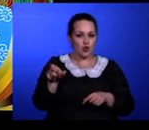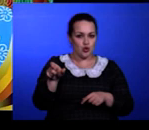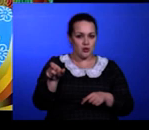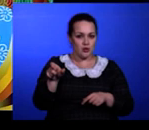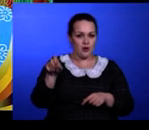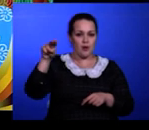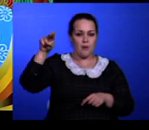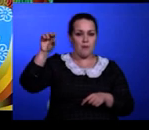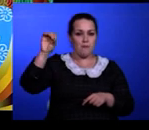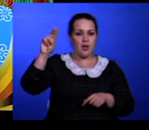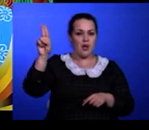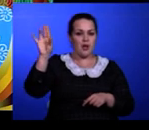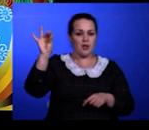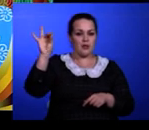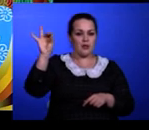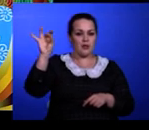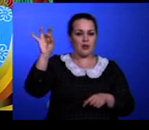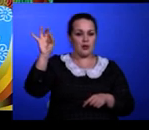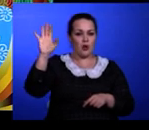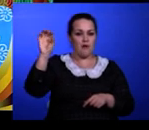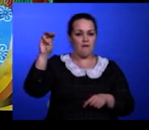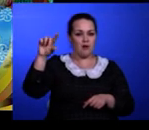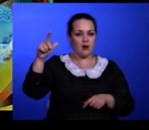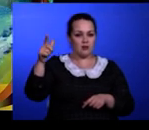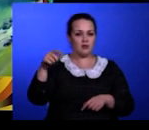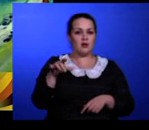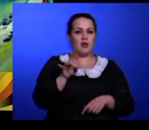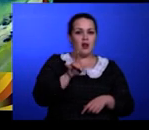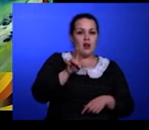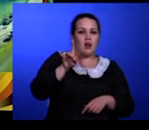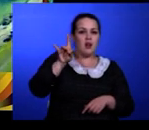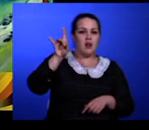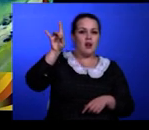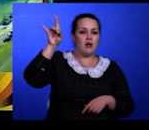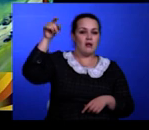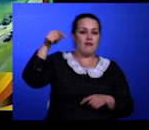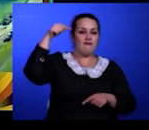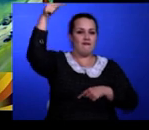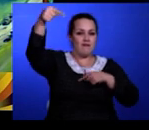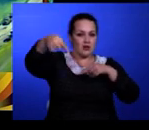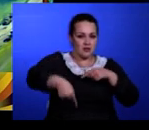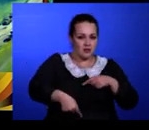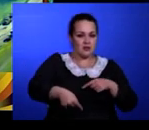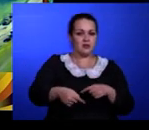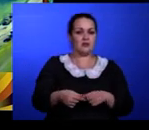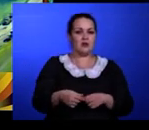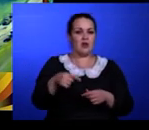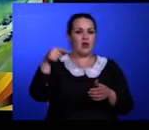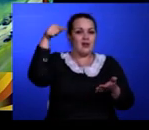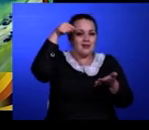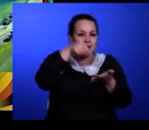пикировать лететь на самолете вертикально вниз с целью какого-нибудь